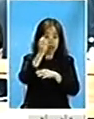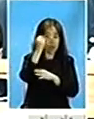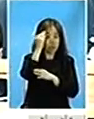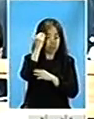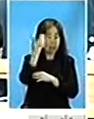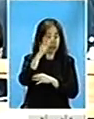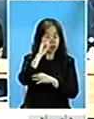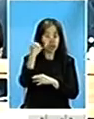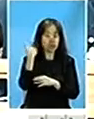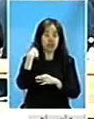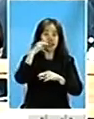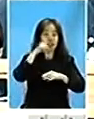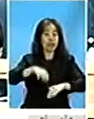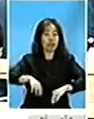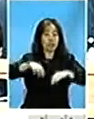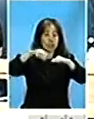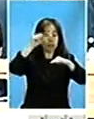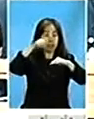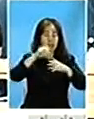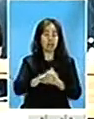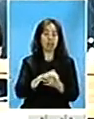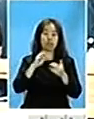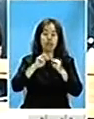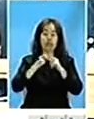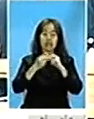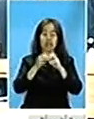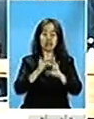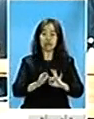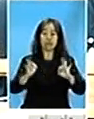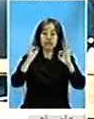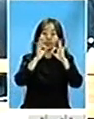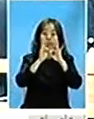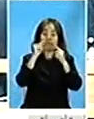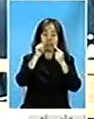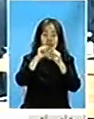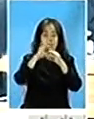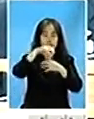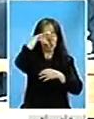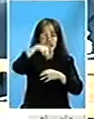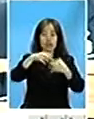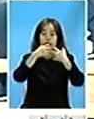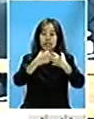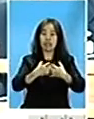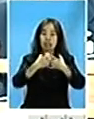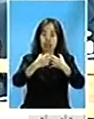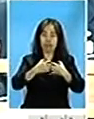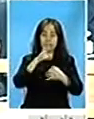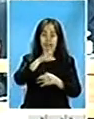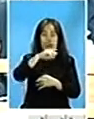เกิดวิกฤตน้ำท่วมปัญหาที่สำคัญที่สุดก็คือภาคอุตสาหกรรมของบ้านเร